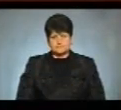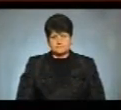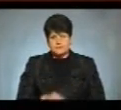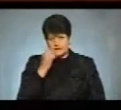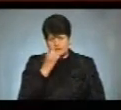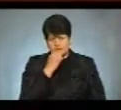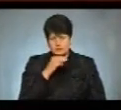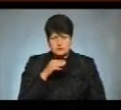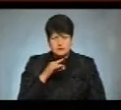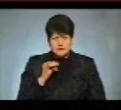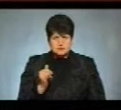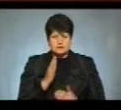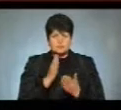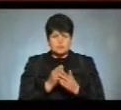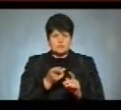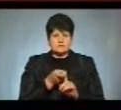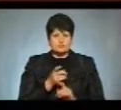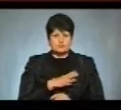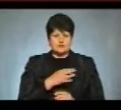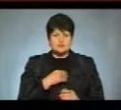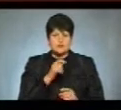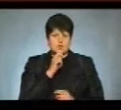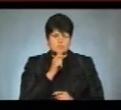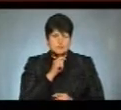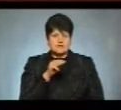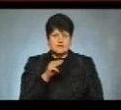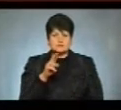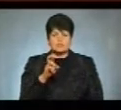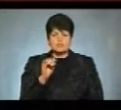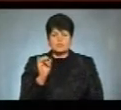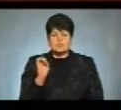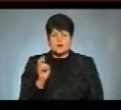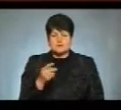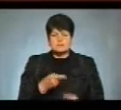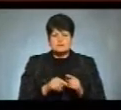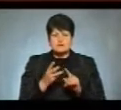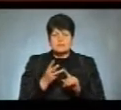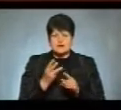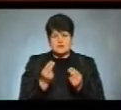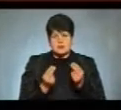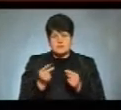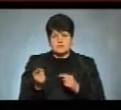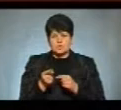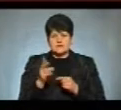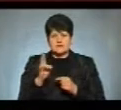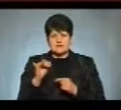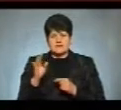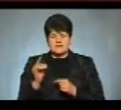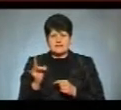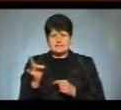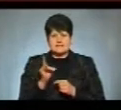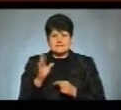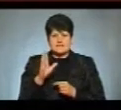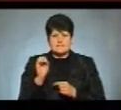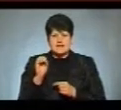Дякую, Тарасе. З нами на прямому зв'язку був наш кореспондент Тарас Бурак. Зазначу, це третя гра Тернопільської Ниви з рівненським Вересом